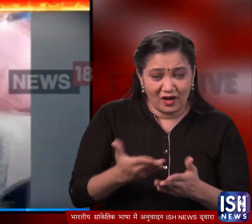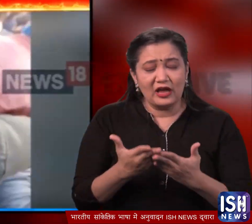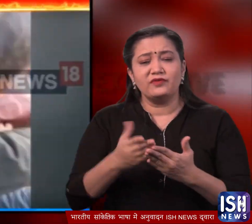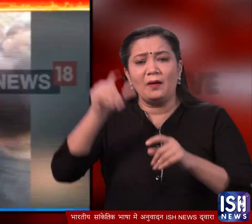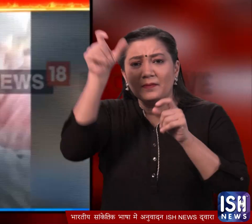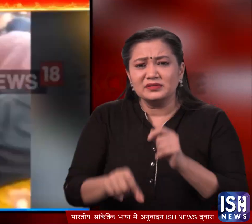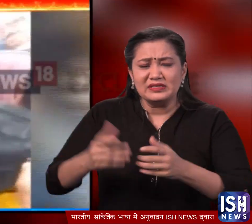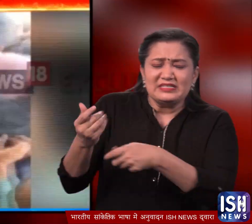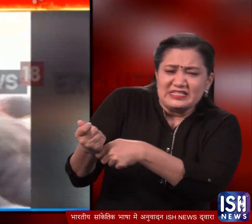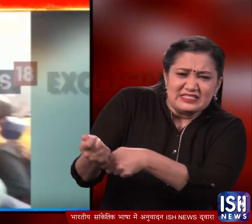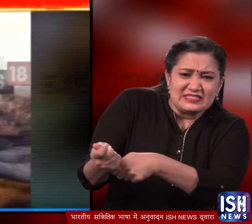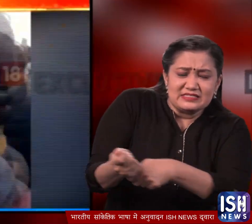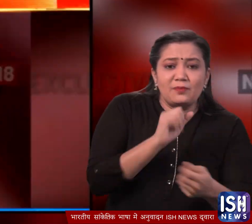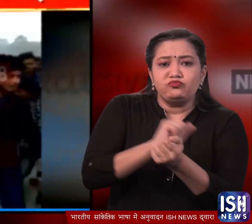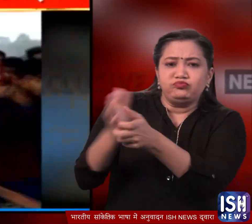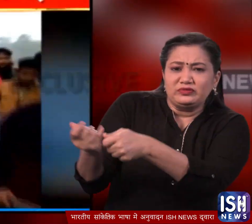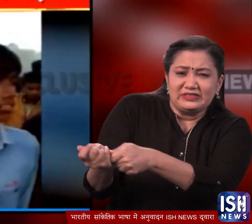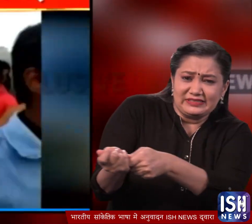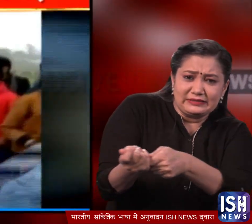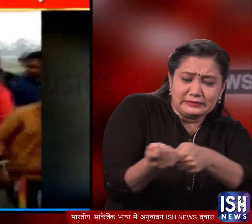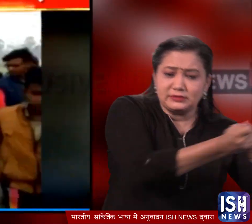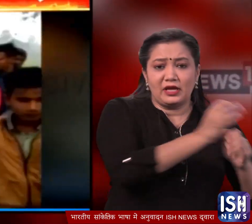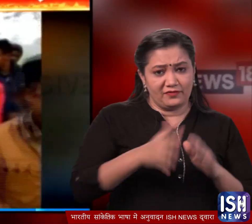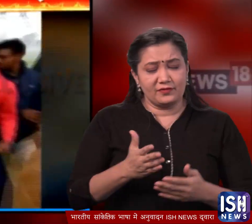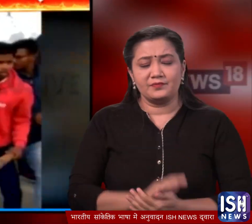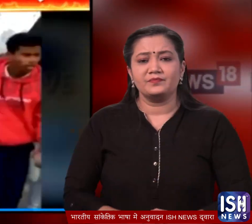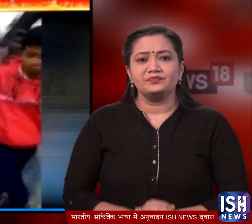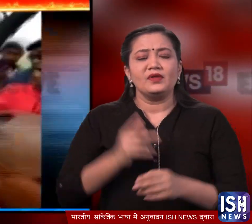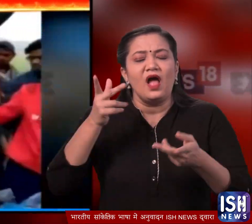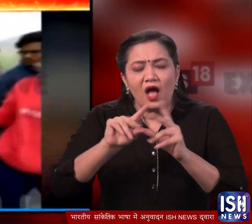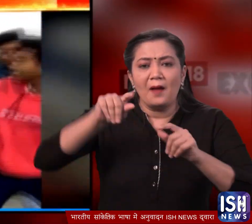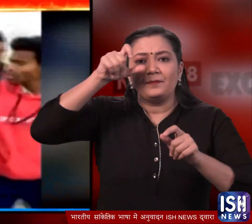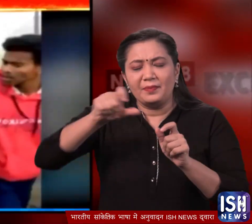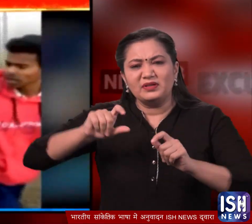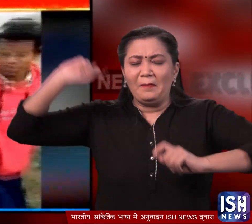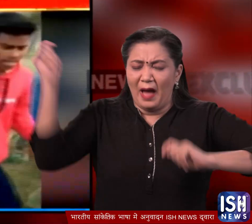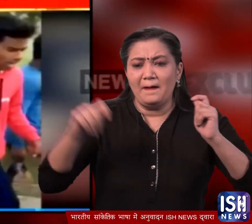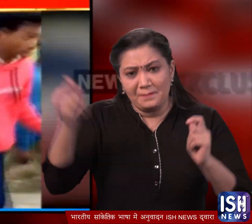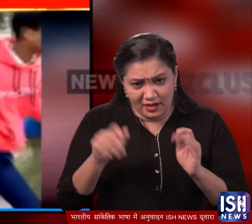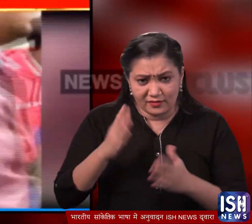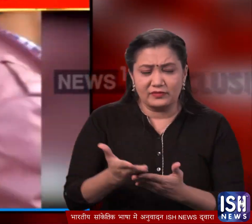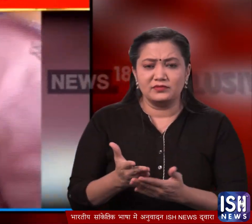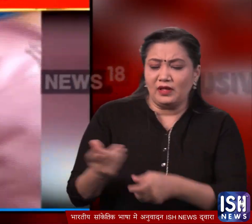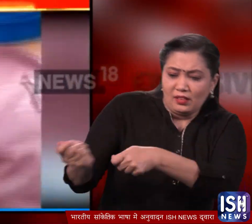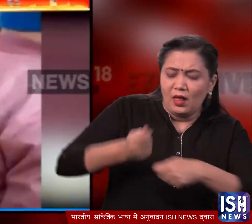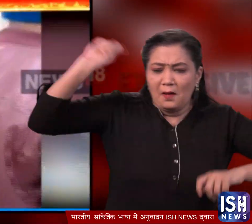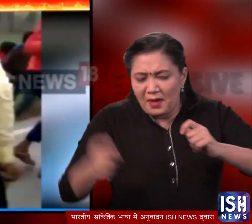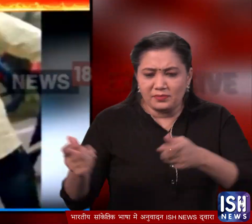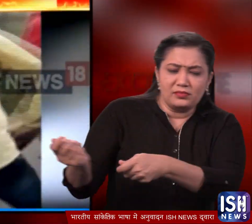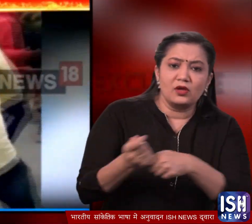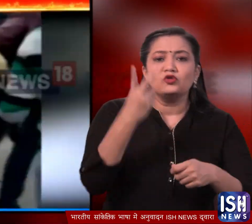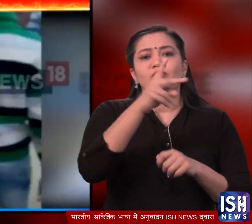लेकिन गुस्साई भीड़ के आगे उनकी एक न चली। वहां से आई एक दूसरी तस्वीर में कई लोग एक बदमाश को खींचते हुए पुलिस के पास ले जाते दिखाई